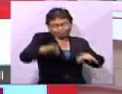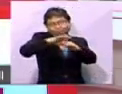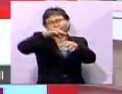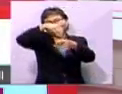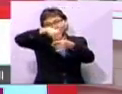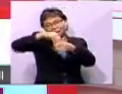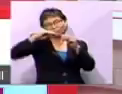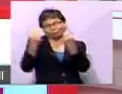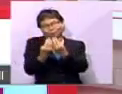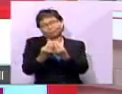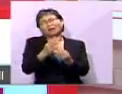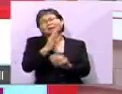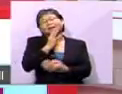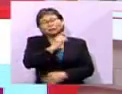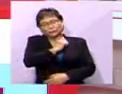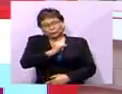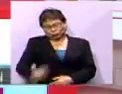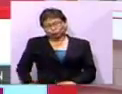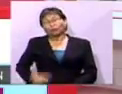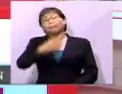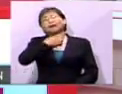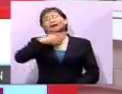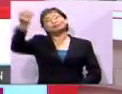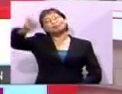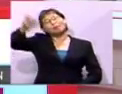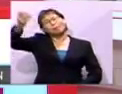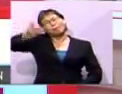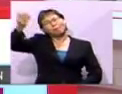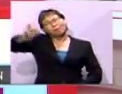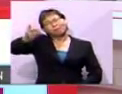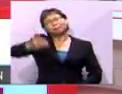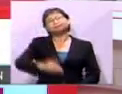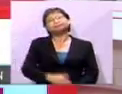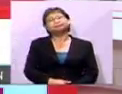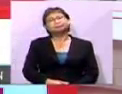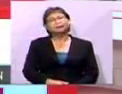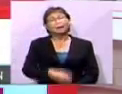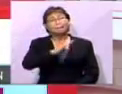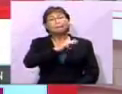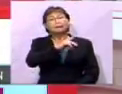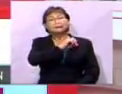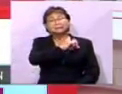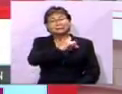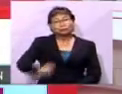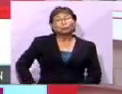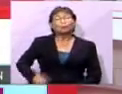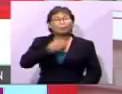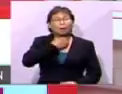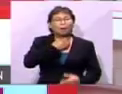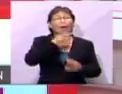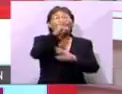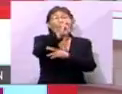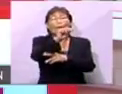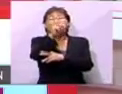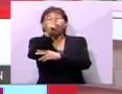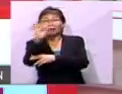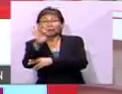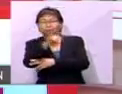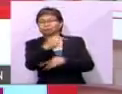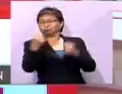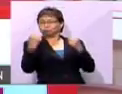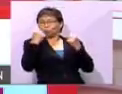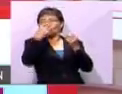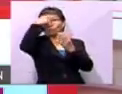masyarakat. Demikian titah Sultan Perak, Sultan Nazrin Muizzuddin Shah. Baginda yakin wakaf ialah pilihan pendanaan yang mampan